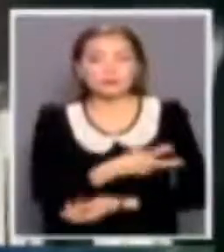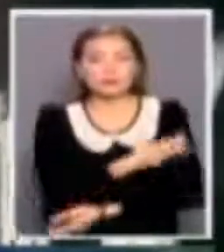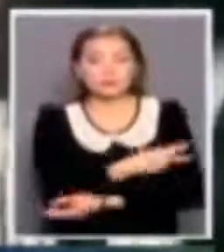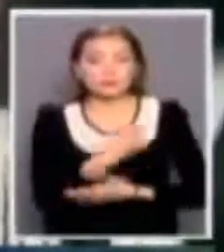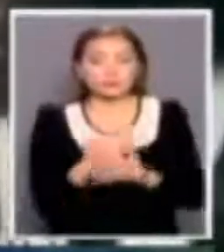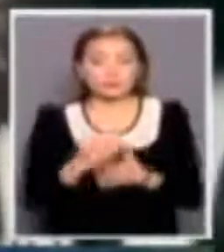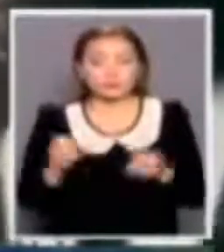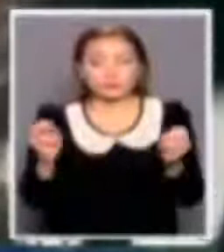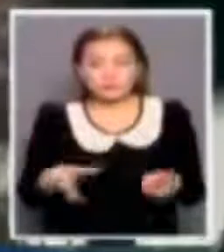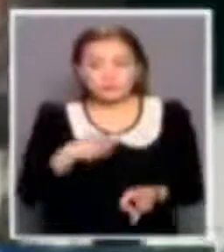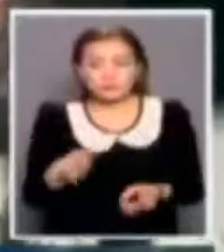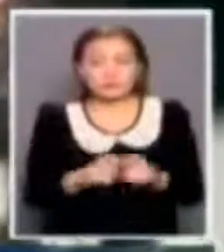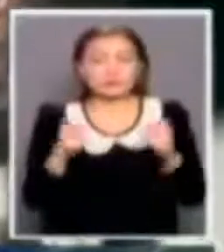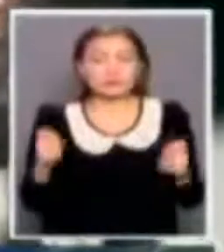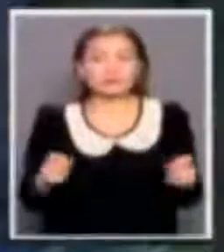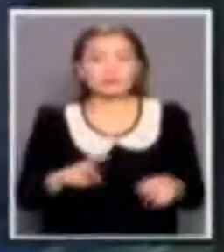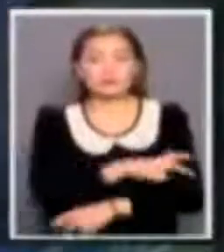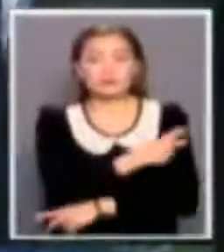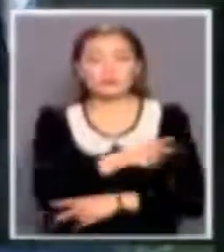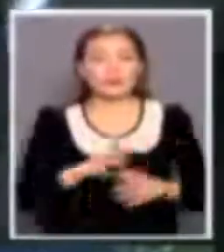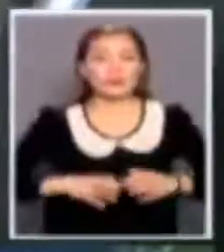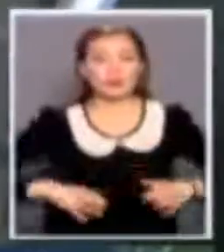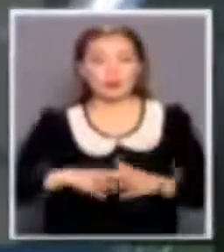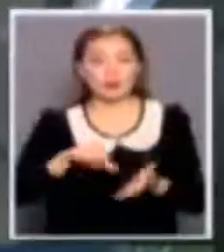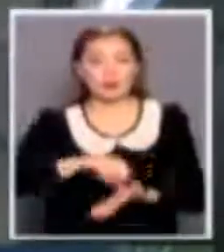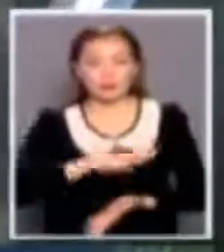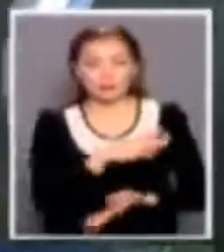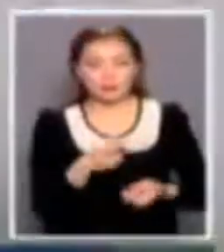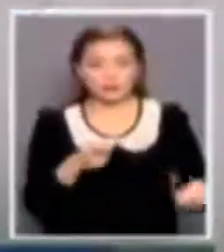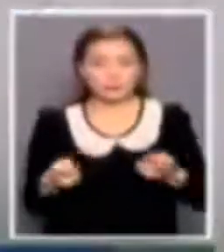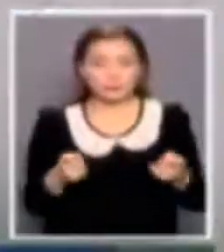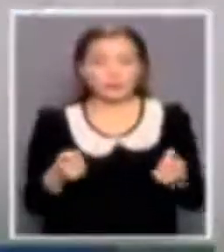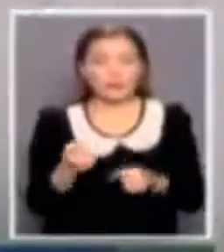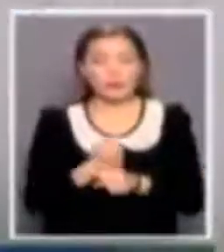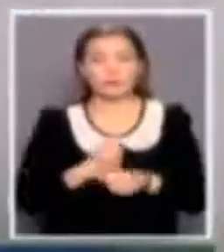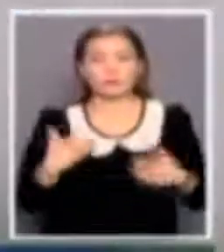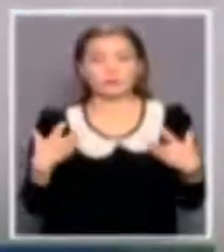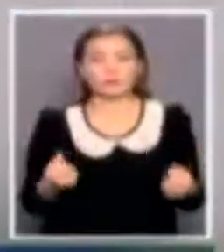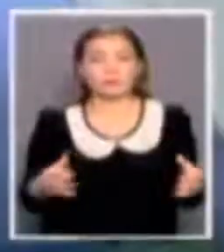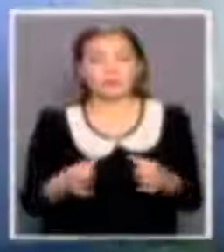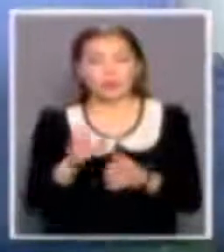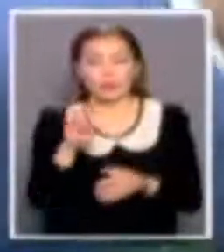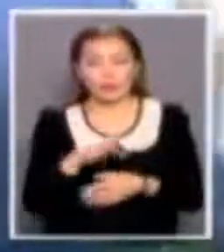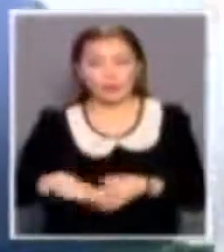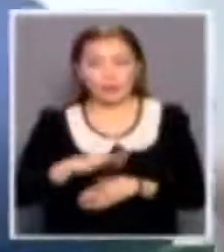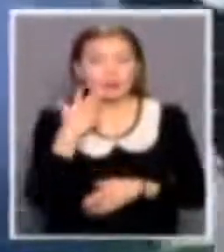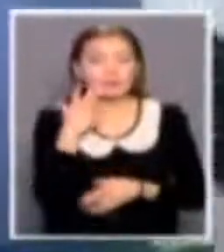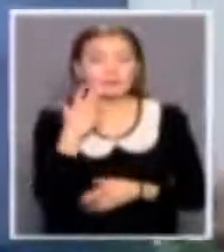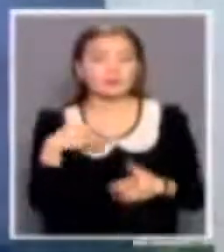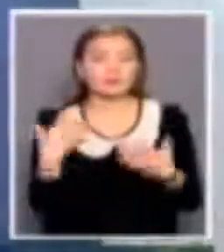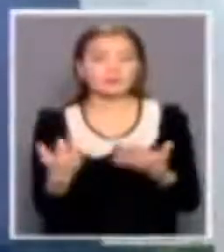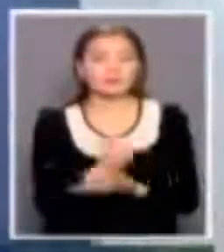медицинской помощи. В церемонии открытия медицинского учреждения принял участие руководитель управления здравоохранения области, который